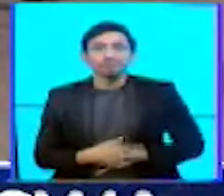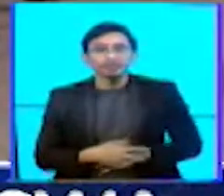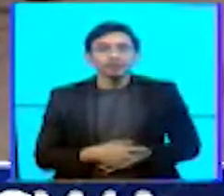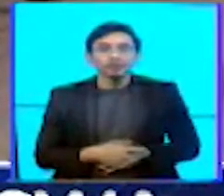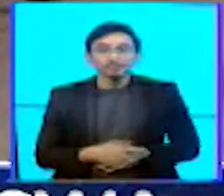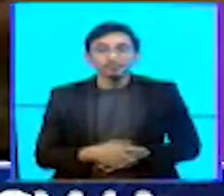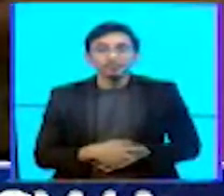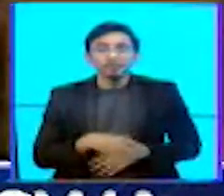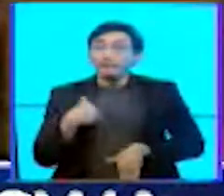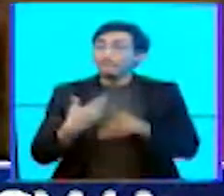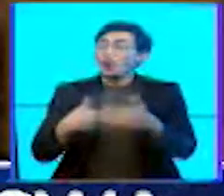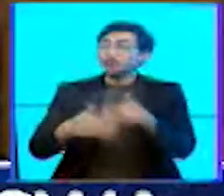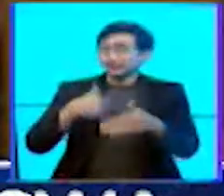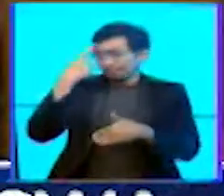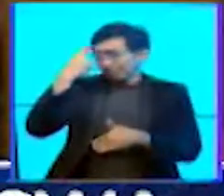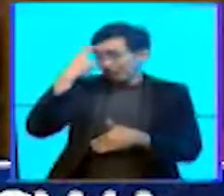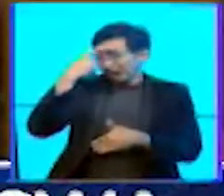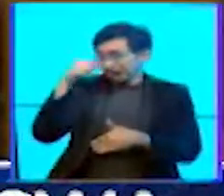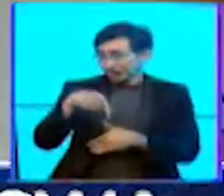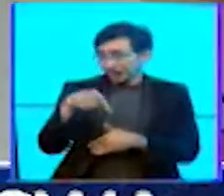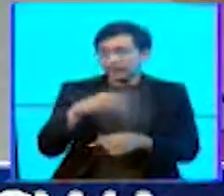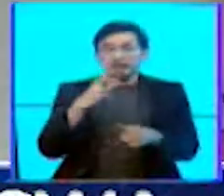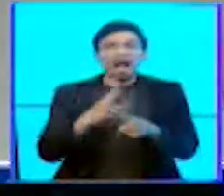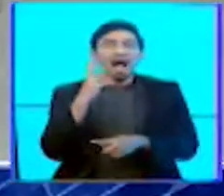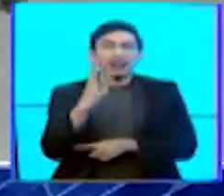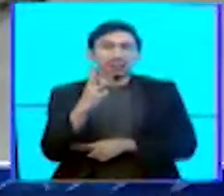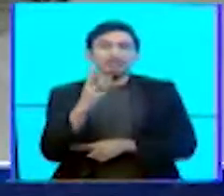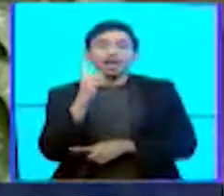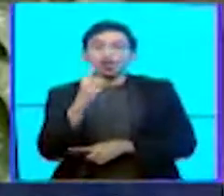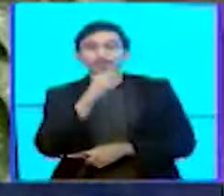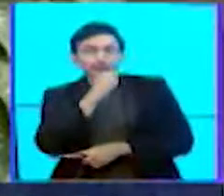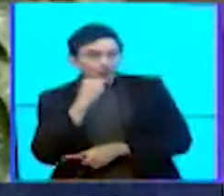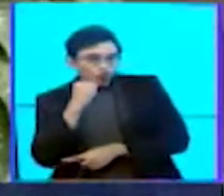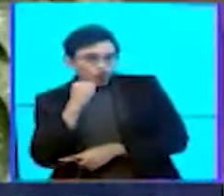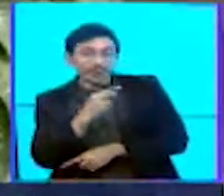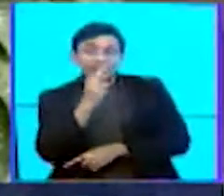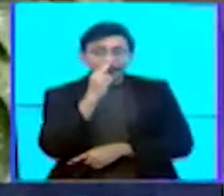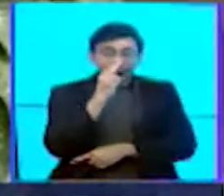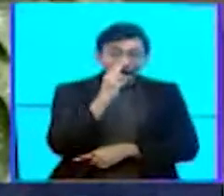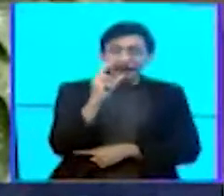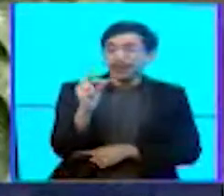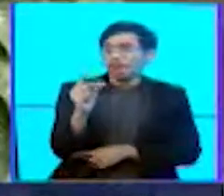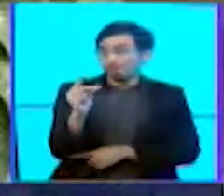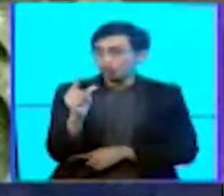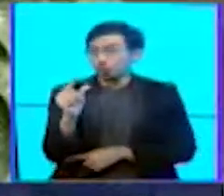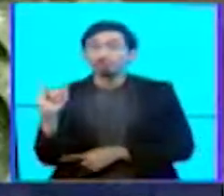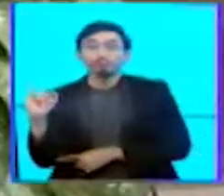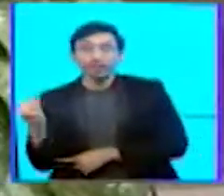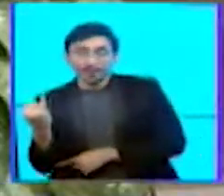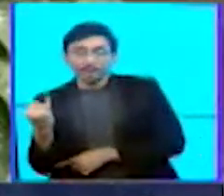itu proses pembelajaran ini dilakukan tiga kali dalam seminggu yakni setiap hari Senin hari Rabu dan juga hari Jumat